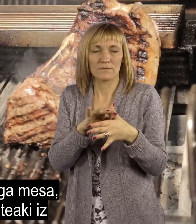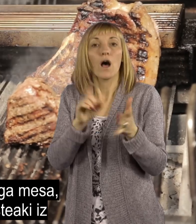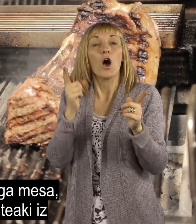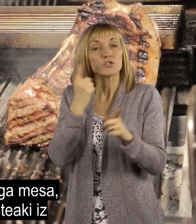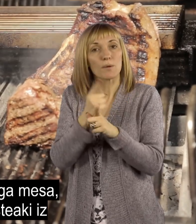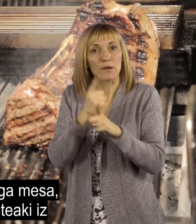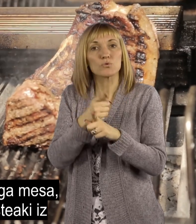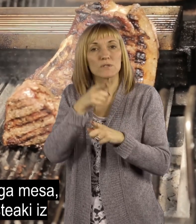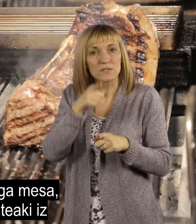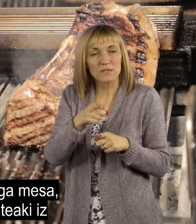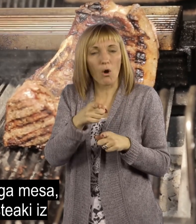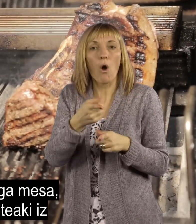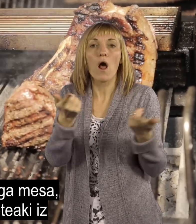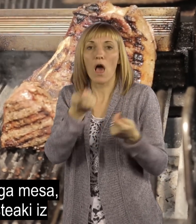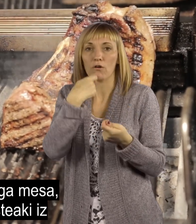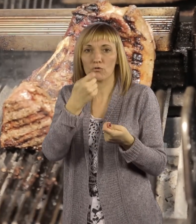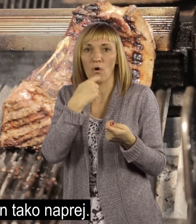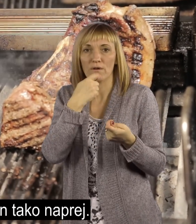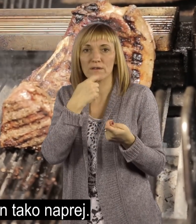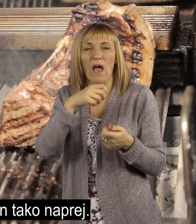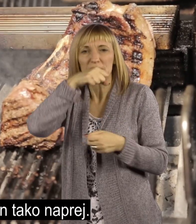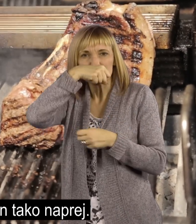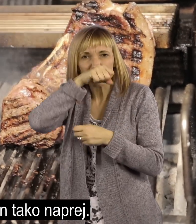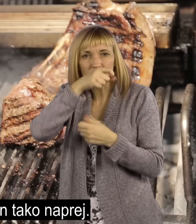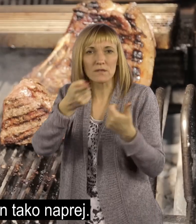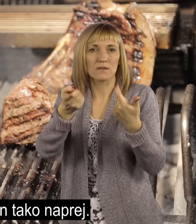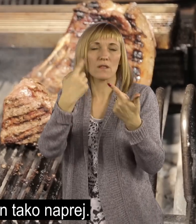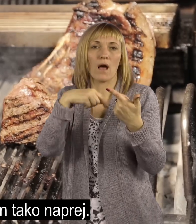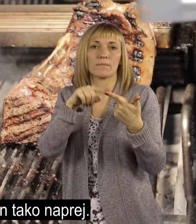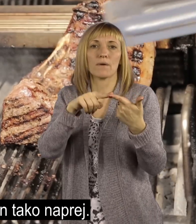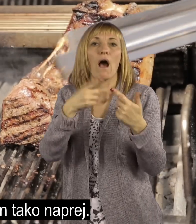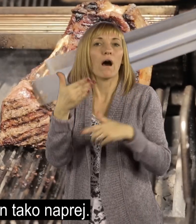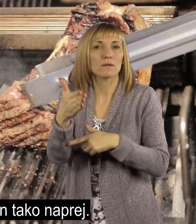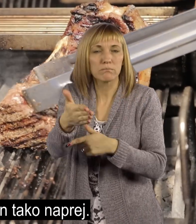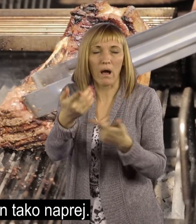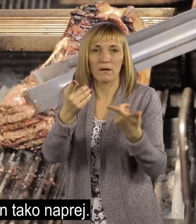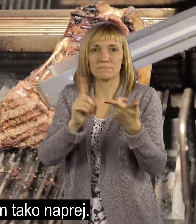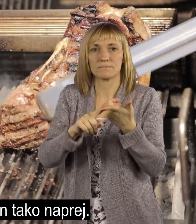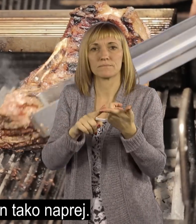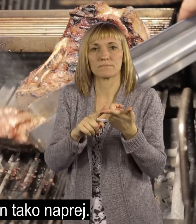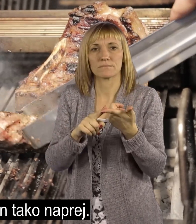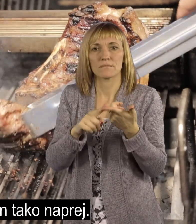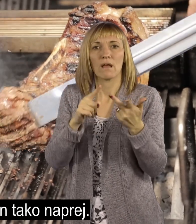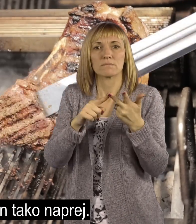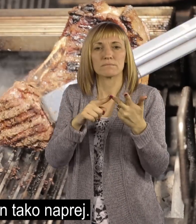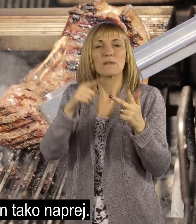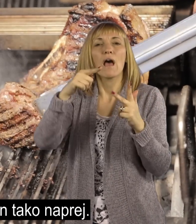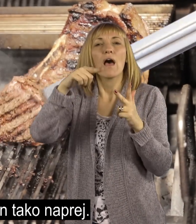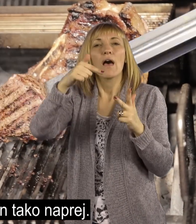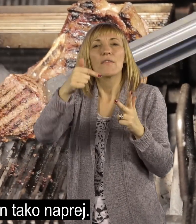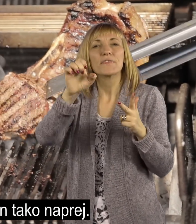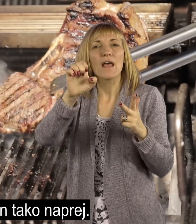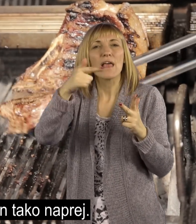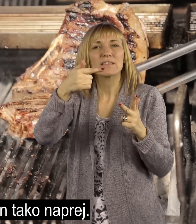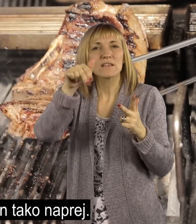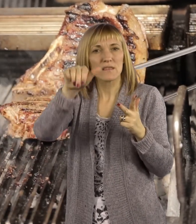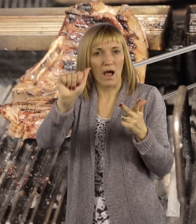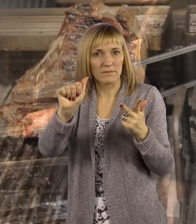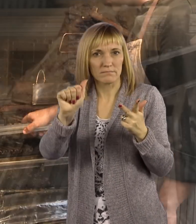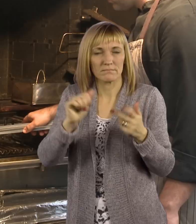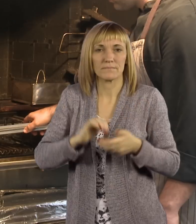Se pa tudi stejki jedo lahko iz svinjine ali ribe, teletine in tako naprej.